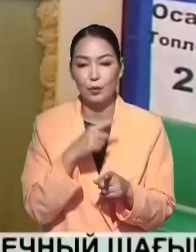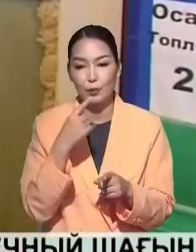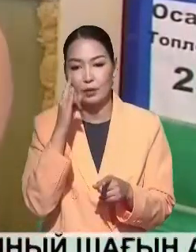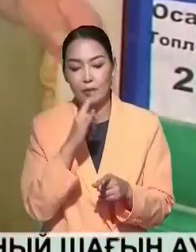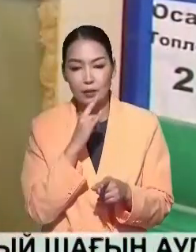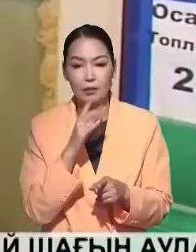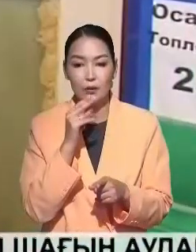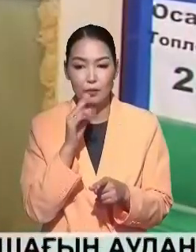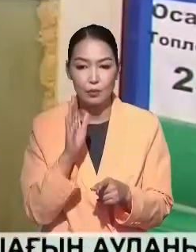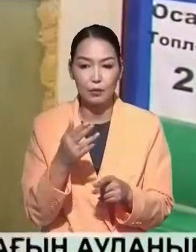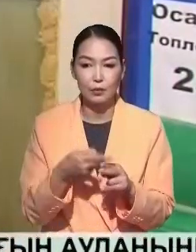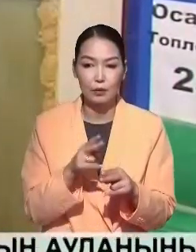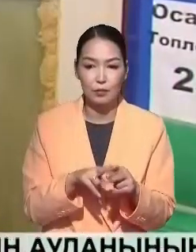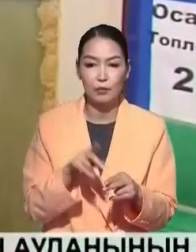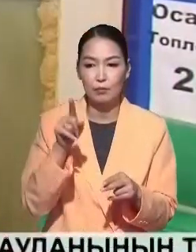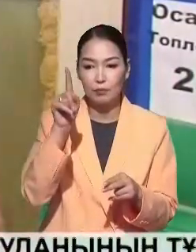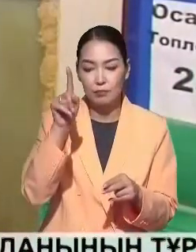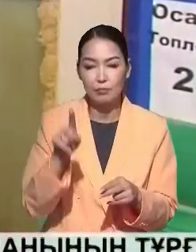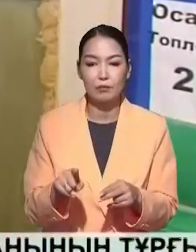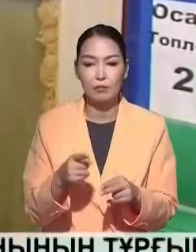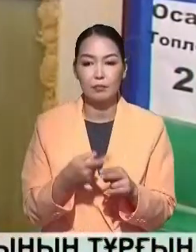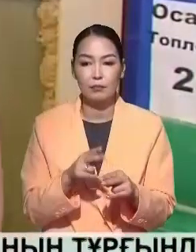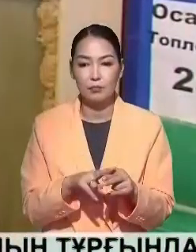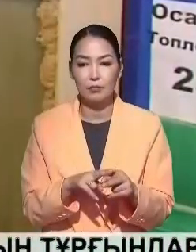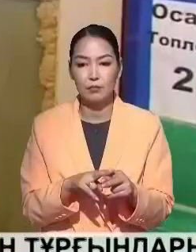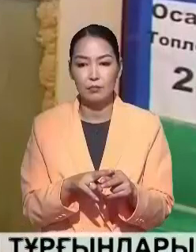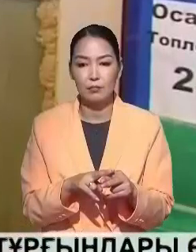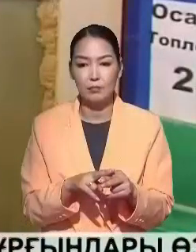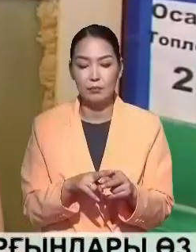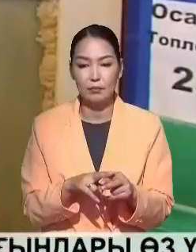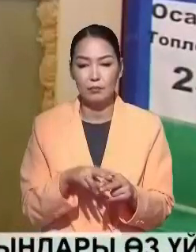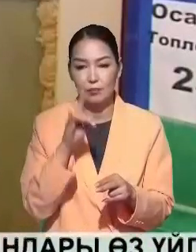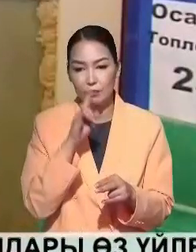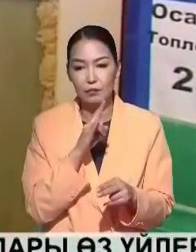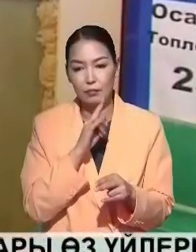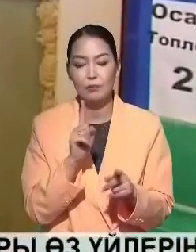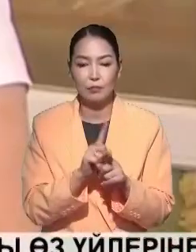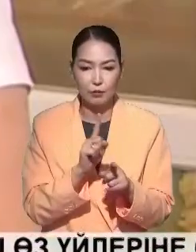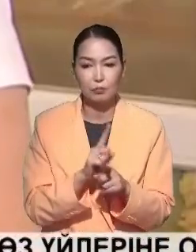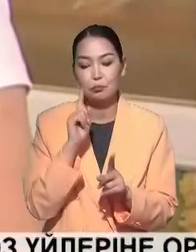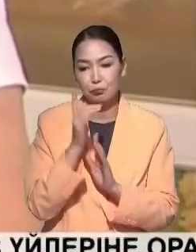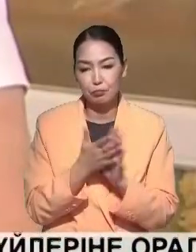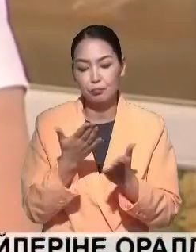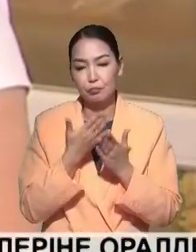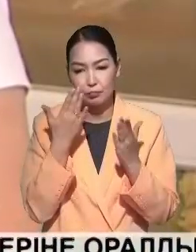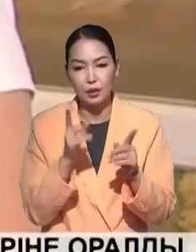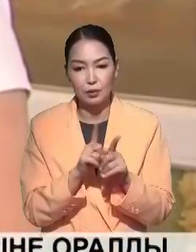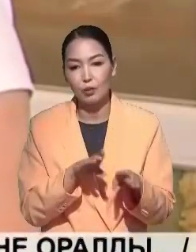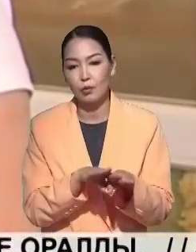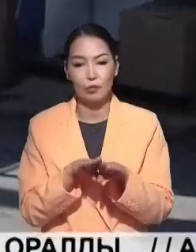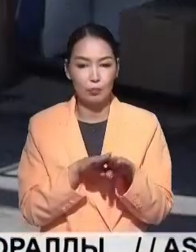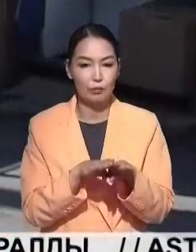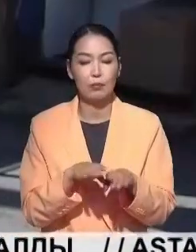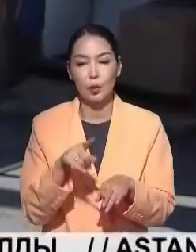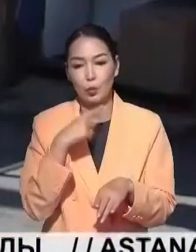ба? Олар оқиды, например, молоко. Дұрыс қой? Қазақтар орысшада қазақша түсінеді. Орыстар қазақша не все же